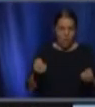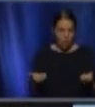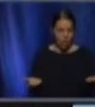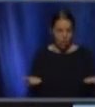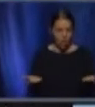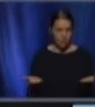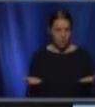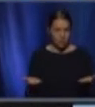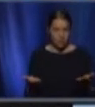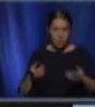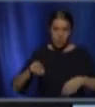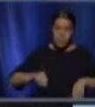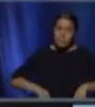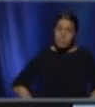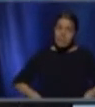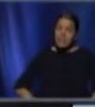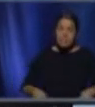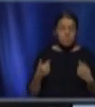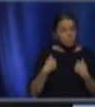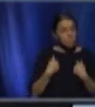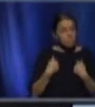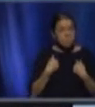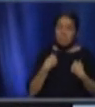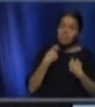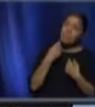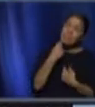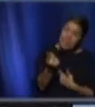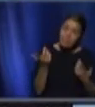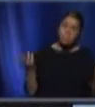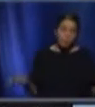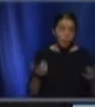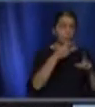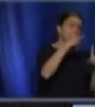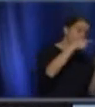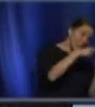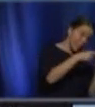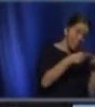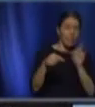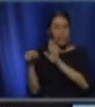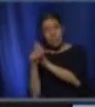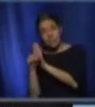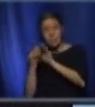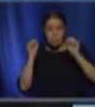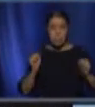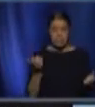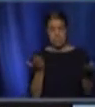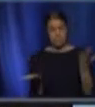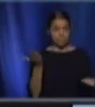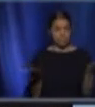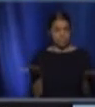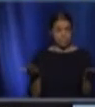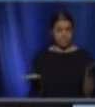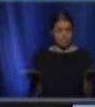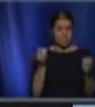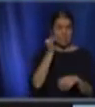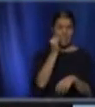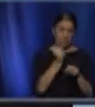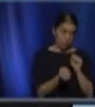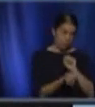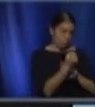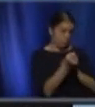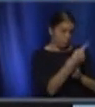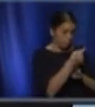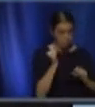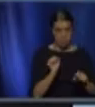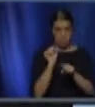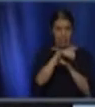France, là, qui a 6 fois plus de nouveaux cas que nous autres, je me dis on a bien réussi ce 28 jours-là. On a réussi à stabiliser. Par contre, on n'a